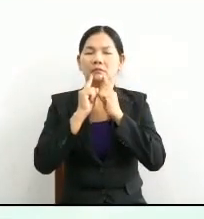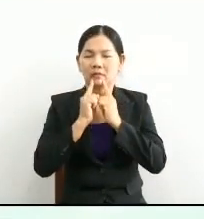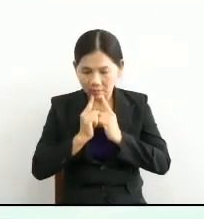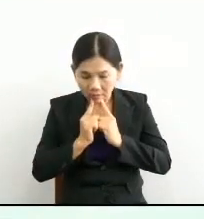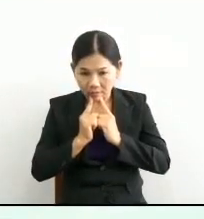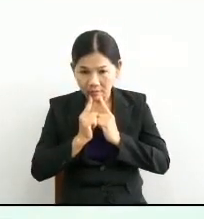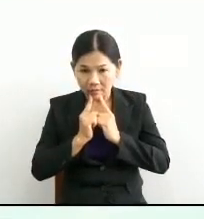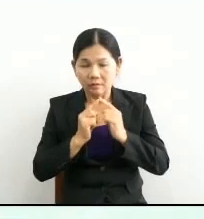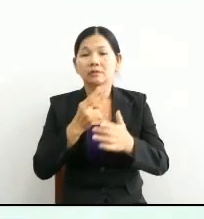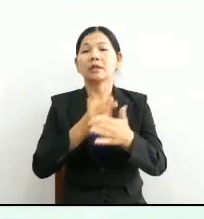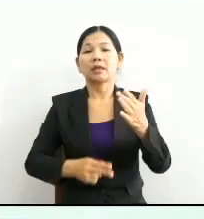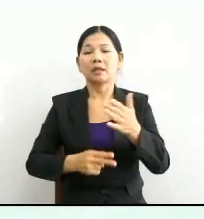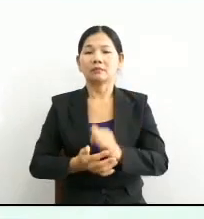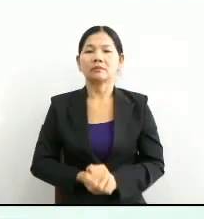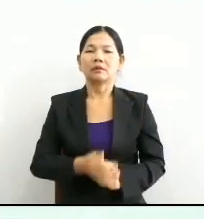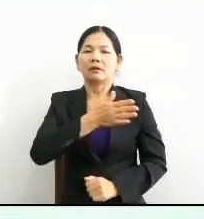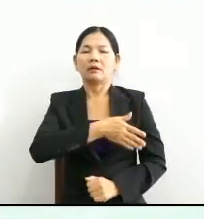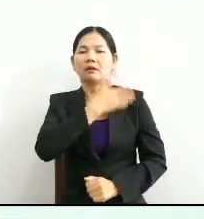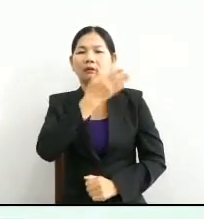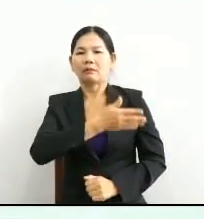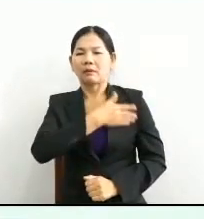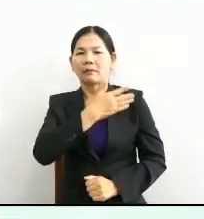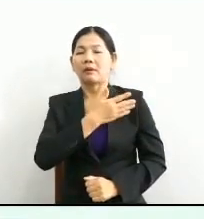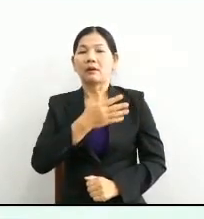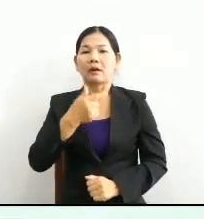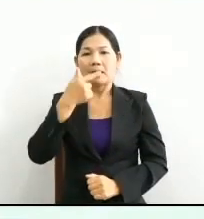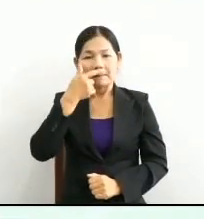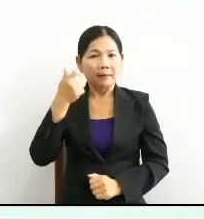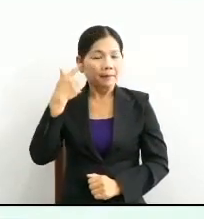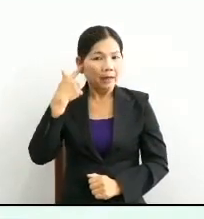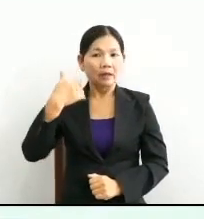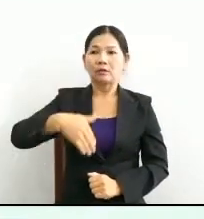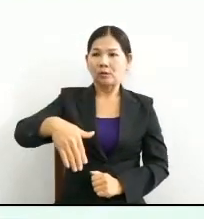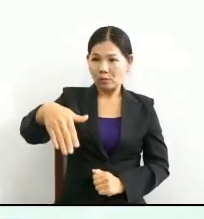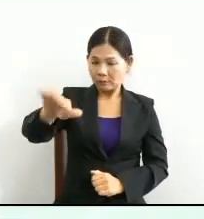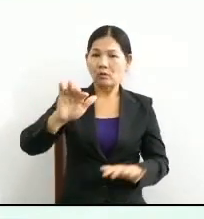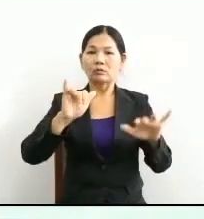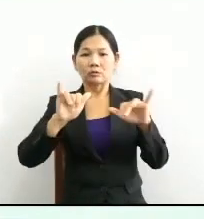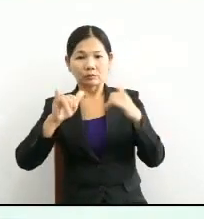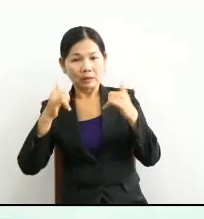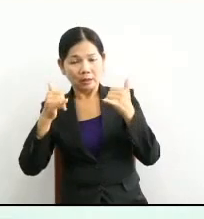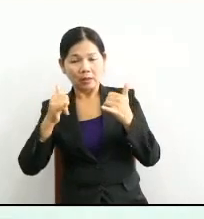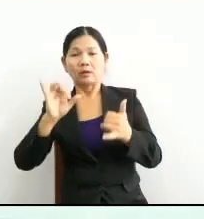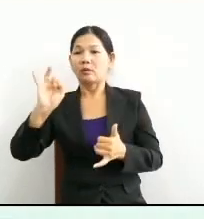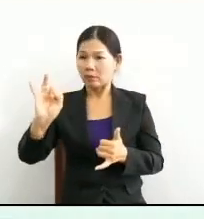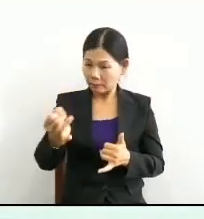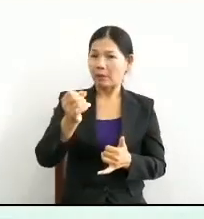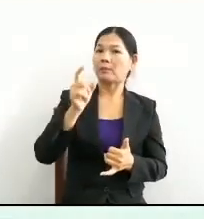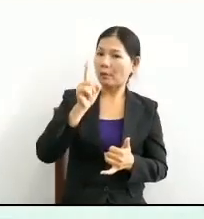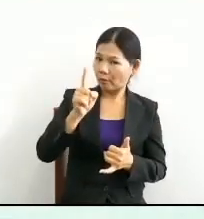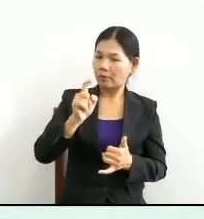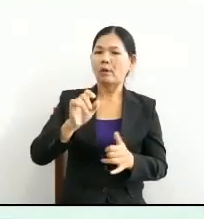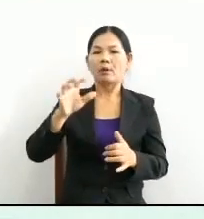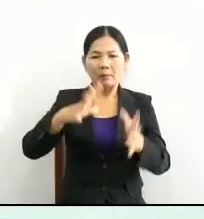cô ta hỏi thà mặt nóm côn ta đã lên cô nhìn bạn cho lịch mùi cô ta hỏi nè cô nhìn bạn bạc cài tôi bây mình lịch mùi mấy ta cô